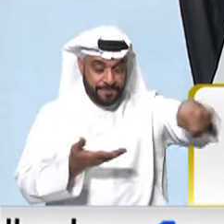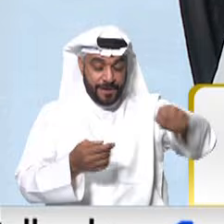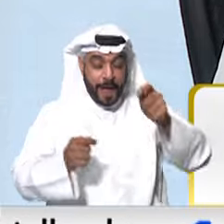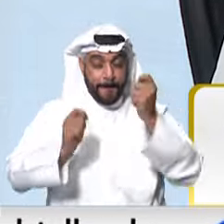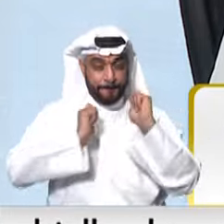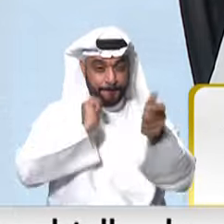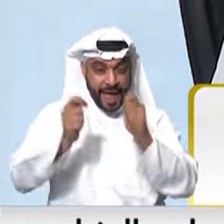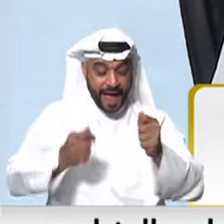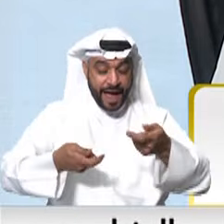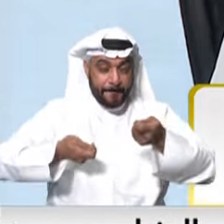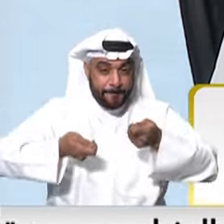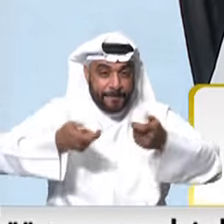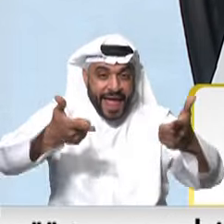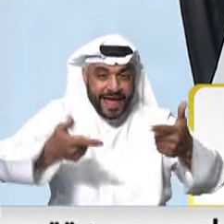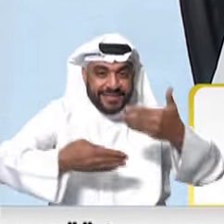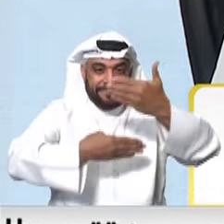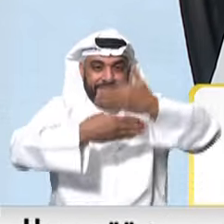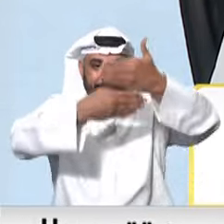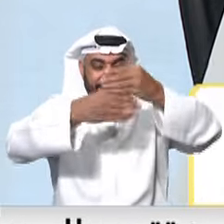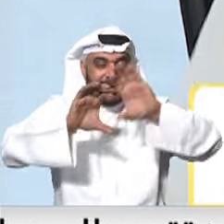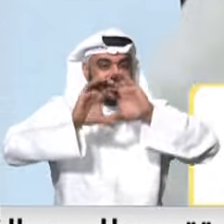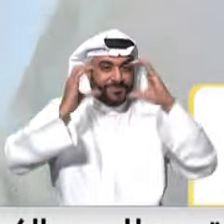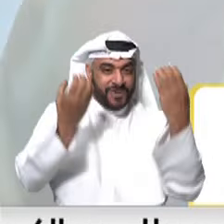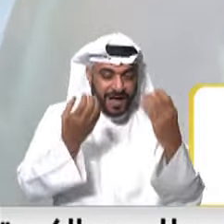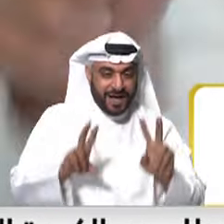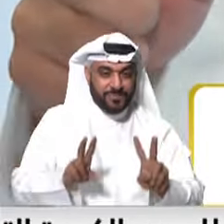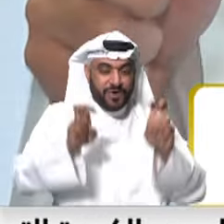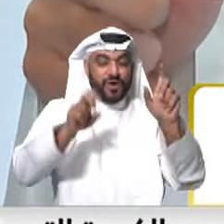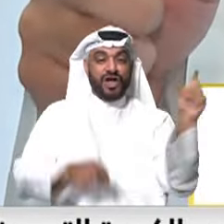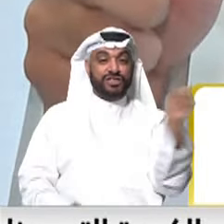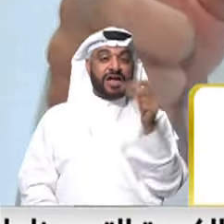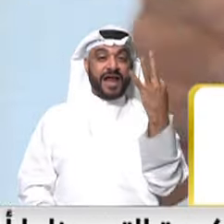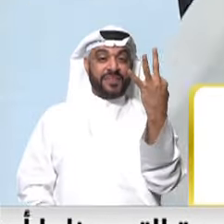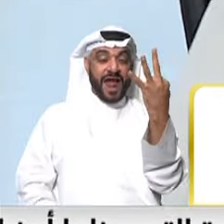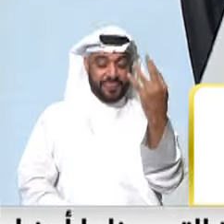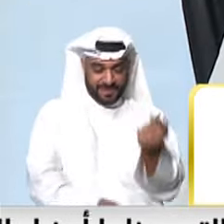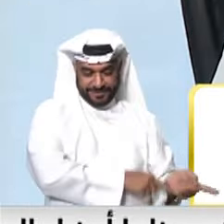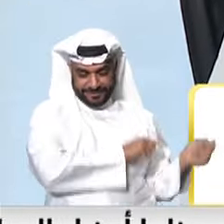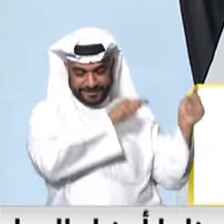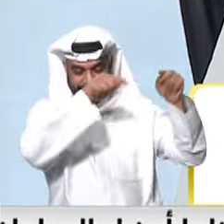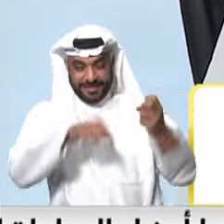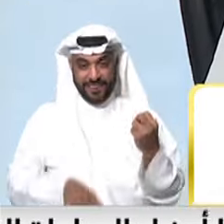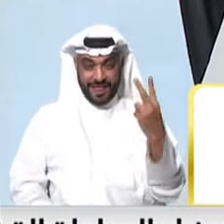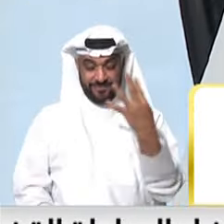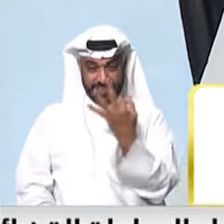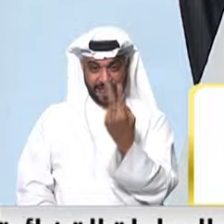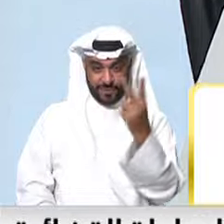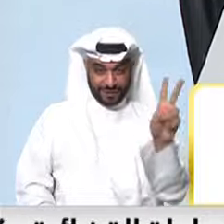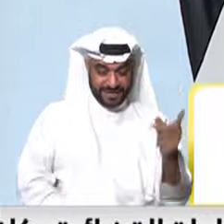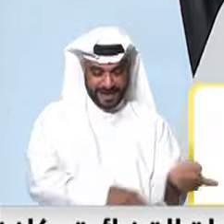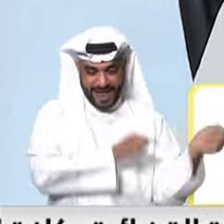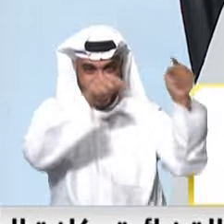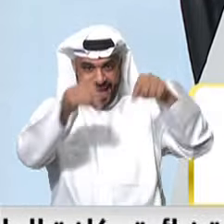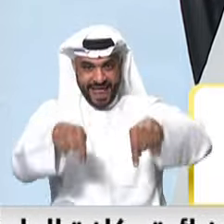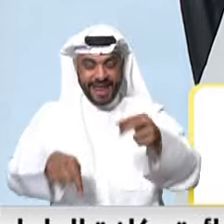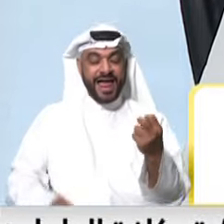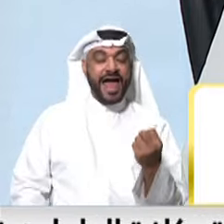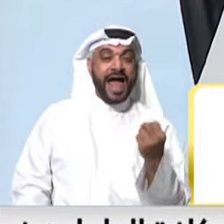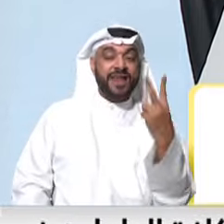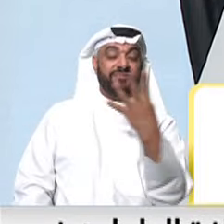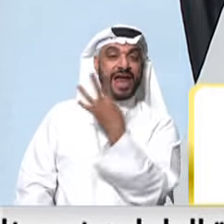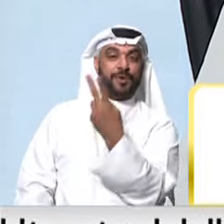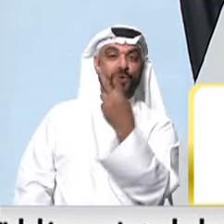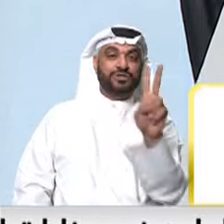التداوليه القيمه التداوليه كانت الانخفاض من شهر 3 2023 الى 2024 26% وانخفاض بعدد